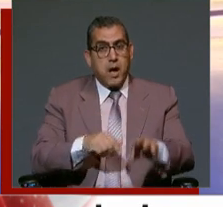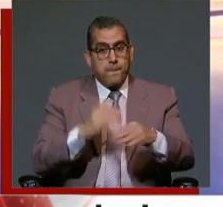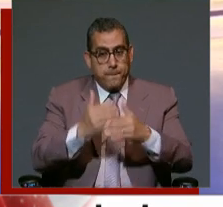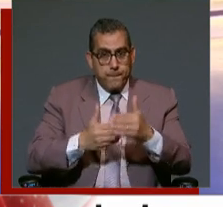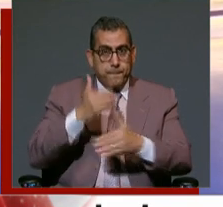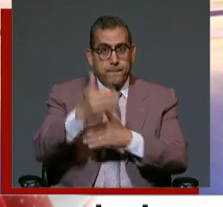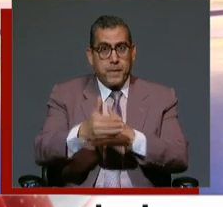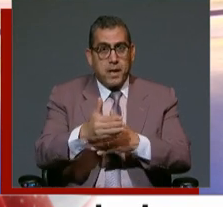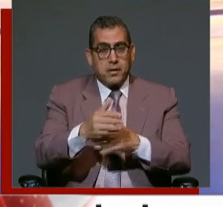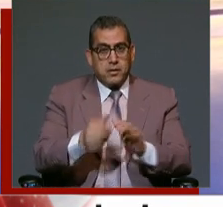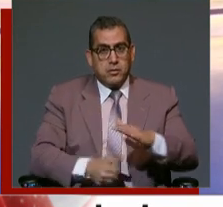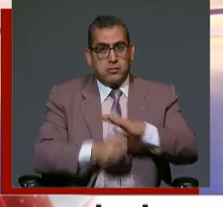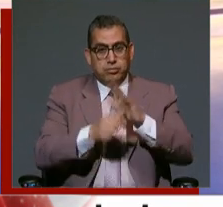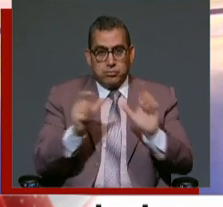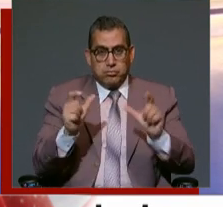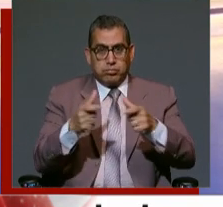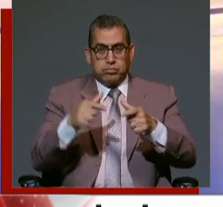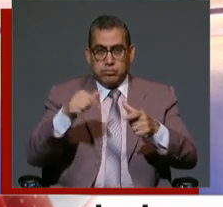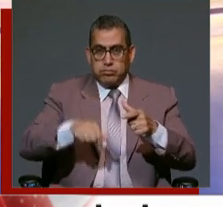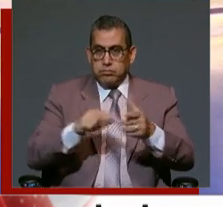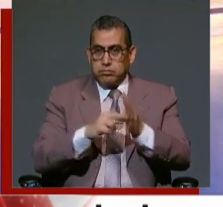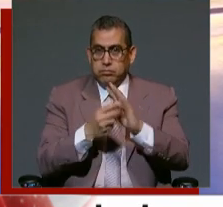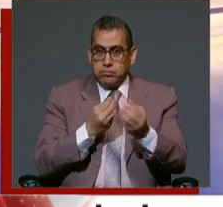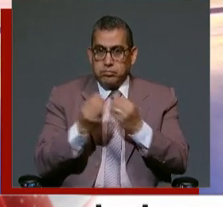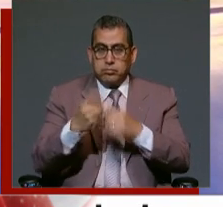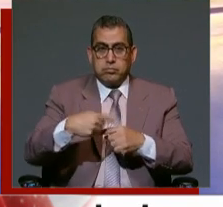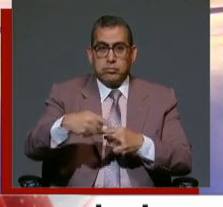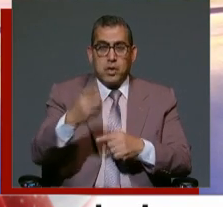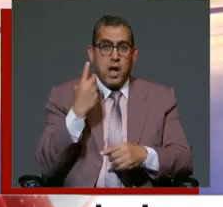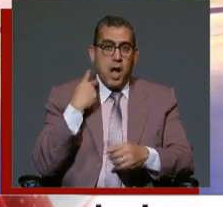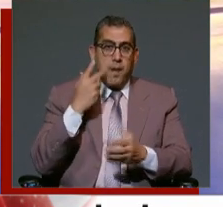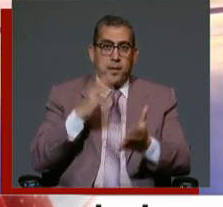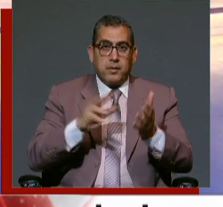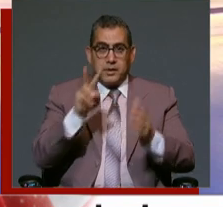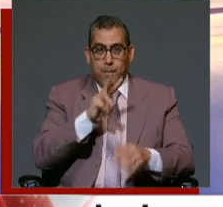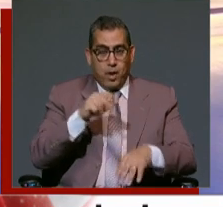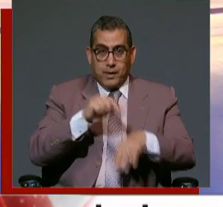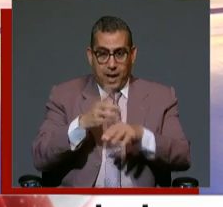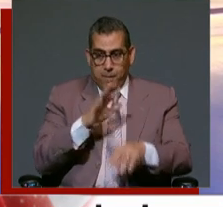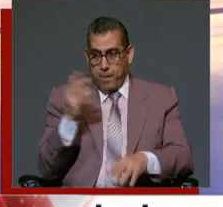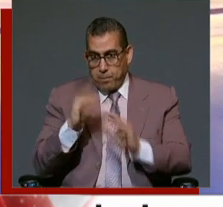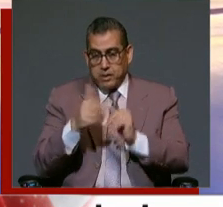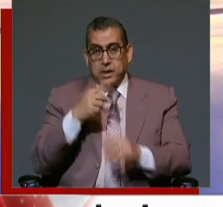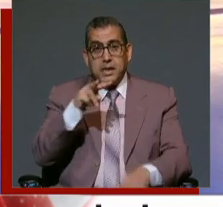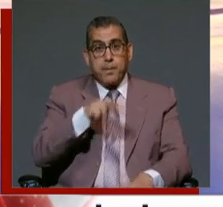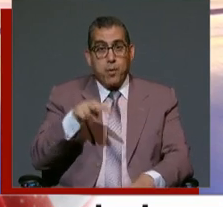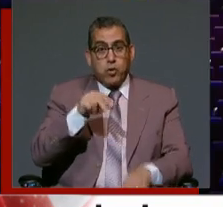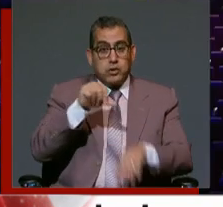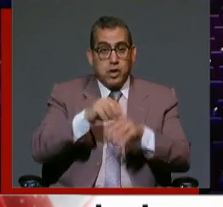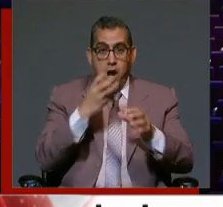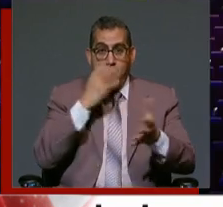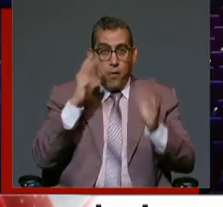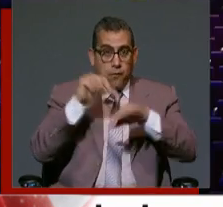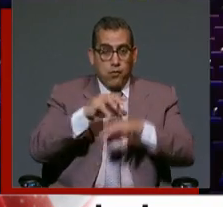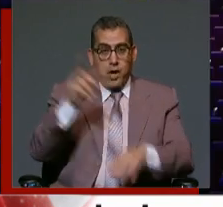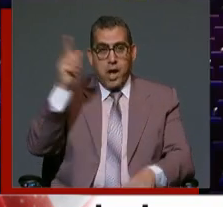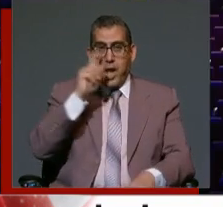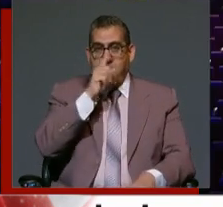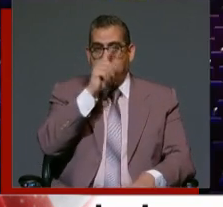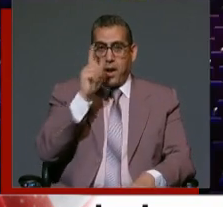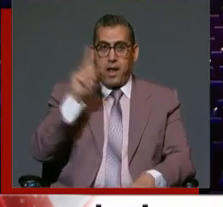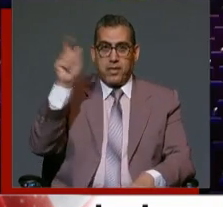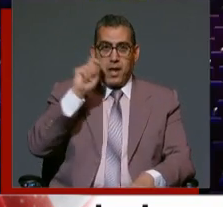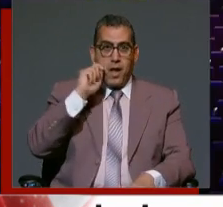هذه القمة وتسليم القمة القادمة COP28 إلى دولة الإمارات العربية المتحدة التي تتولى أيضا